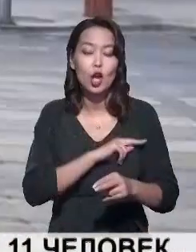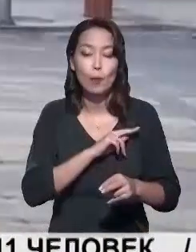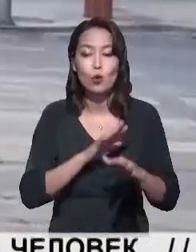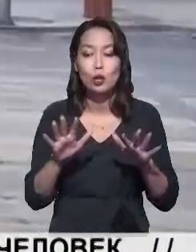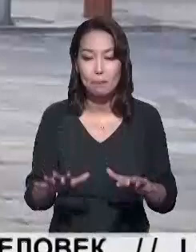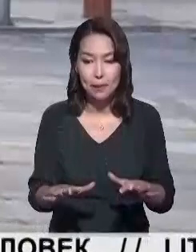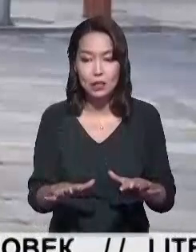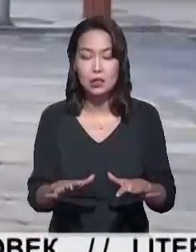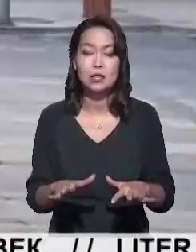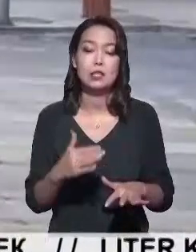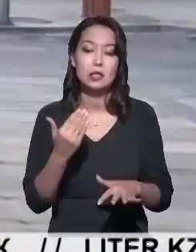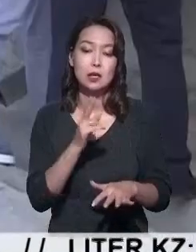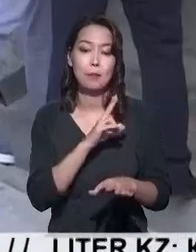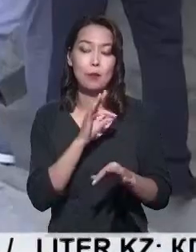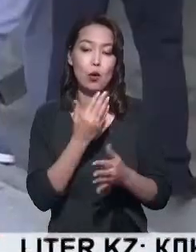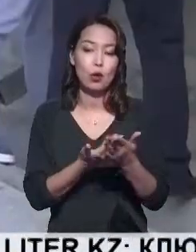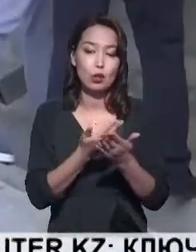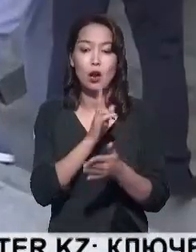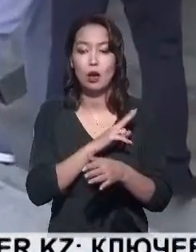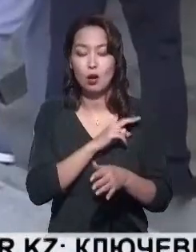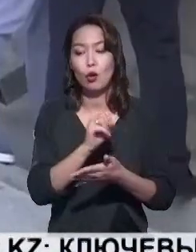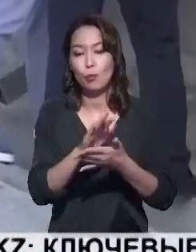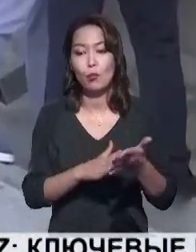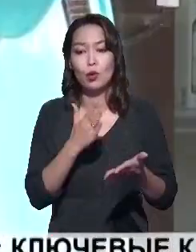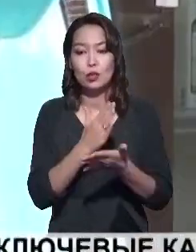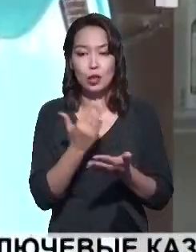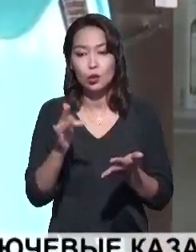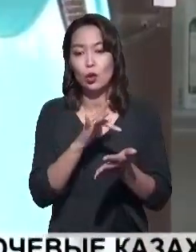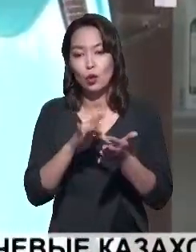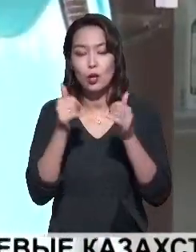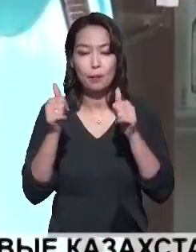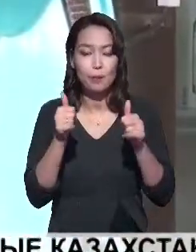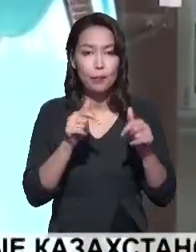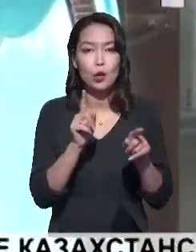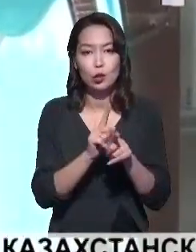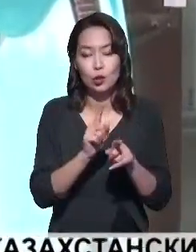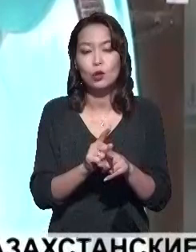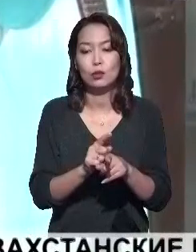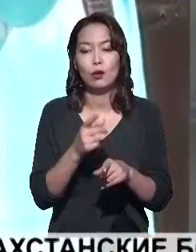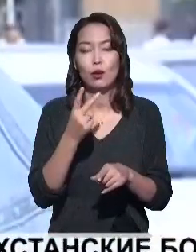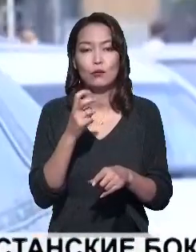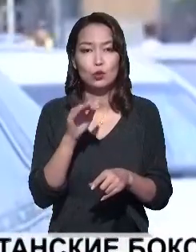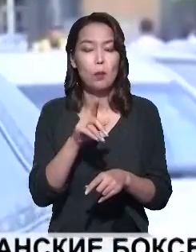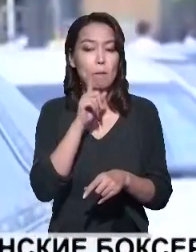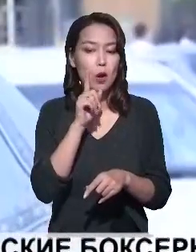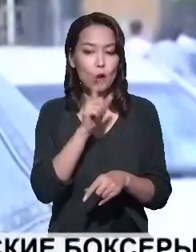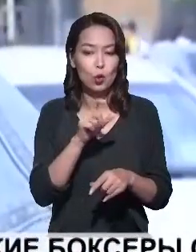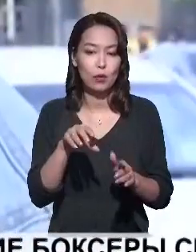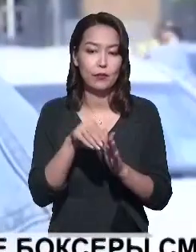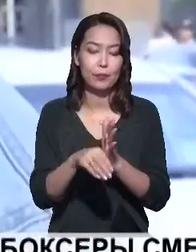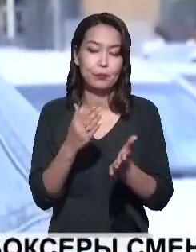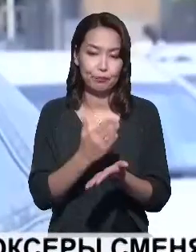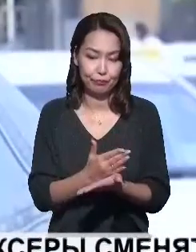В Шымкенте работы по разъяснению тоже продолжаются. К слову, в мегаполисе для этого привлечены более 200 молодых людей.